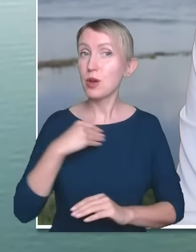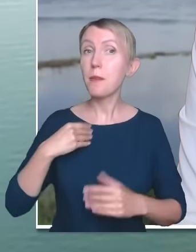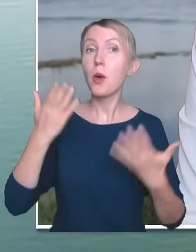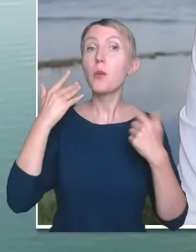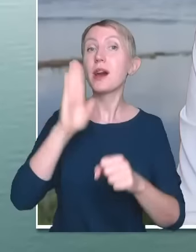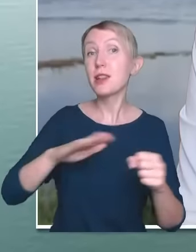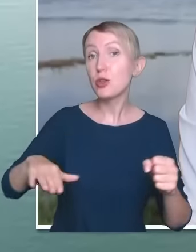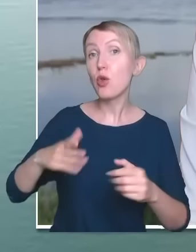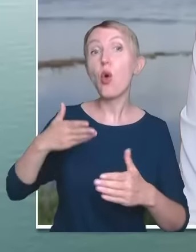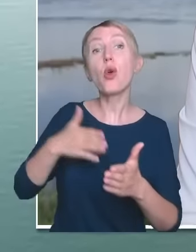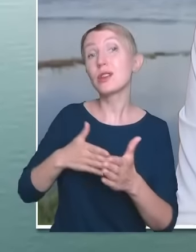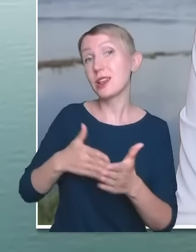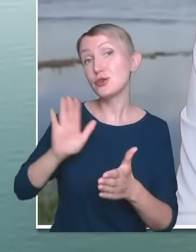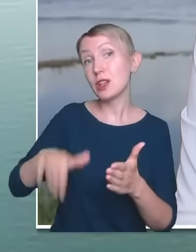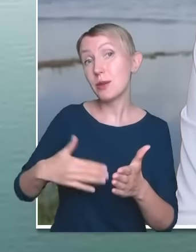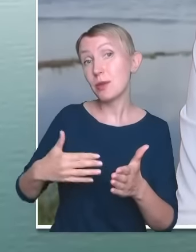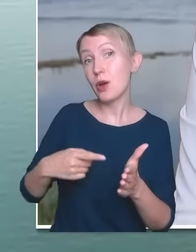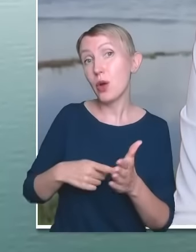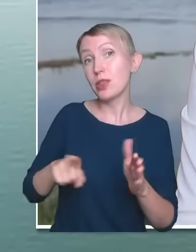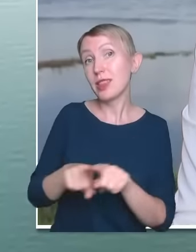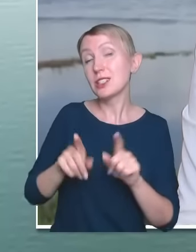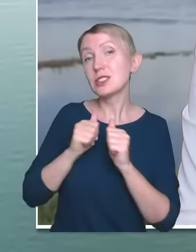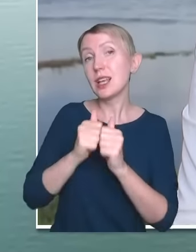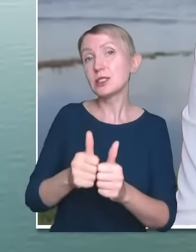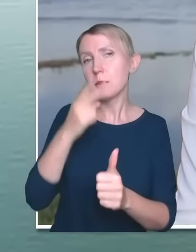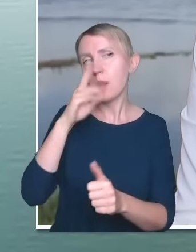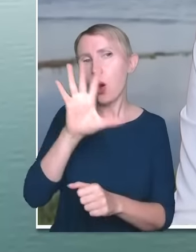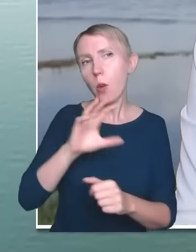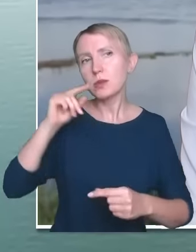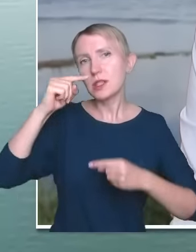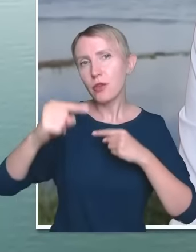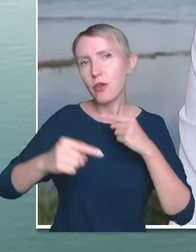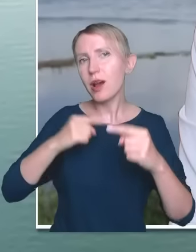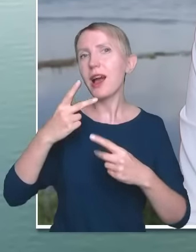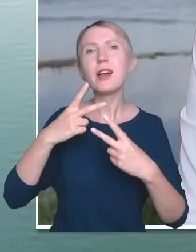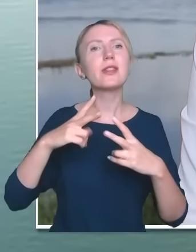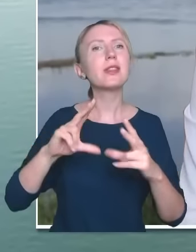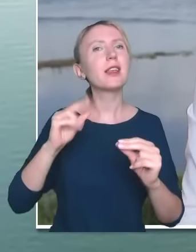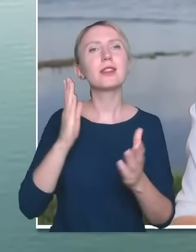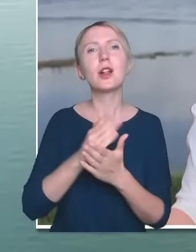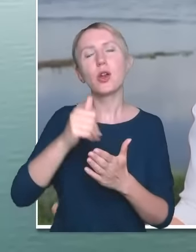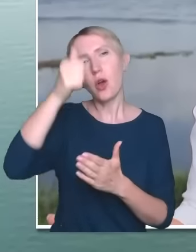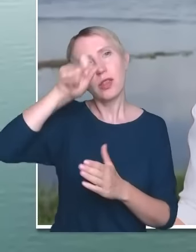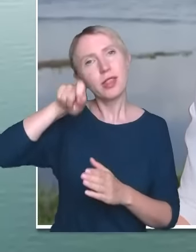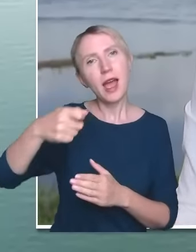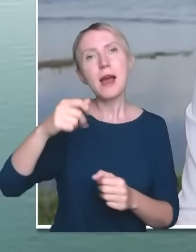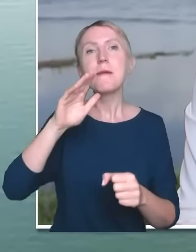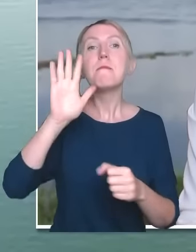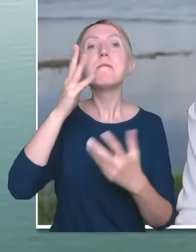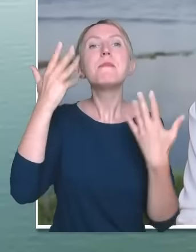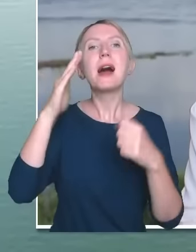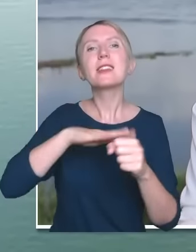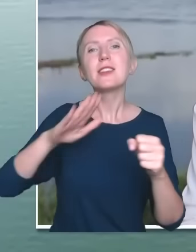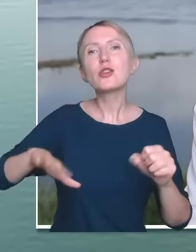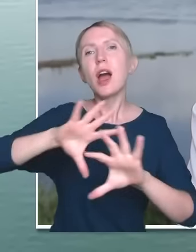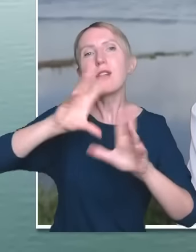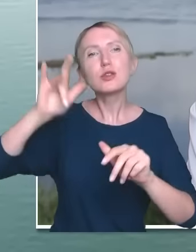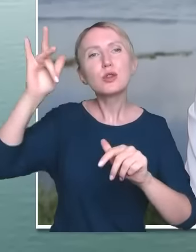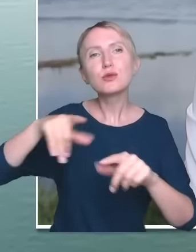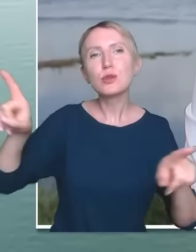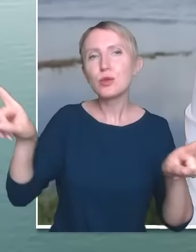się z ograniczeniami. Taka jest też jego rola, żeby obserwować procesy, a nie żeby on się tylko nazywał Parkiem Narodowym, a wszystko w środku toczyło się dokładnie tak